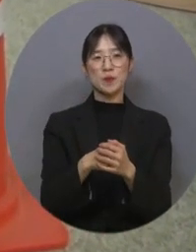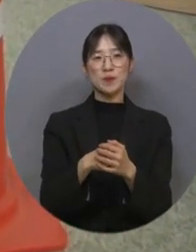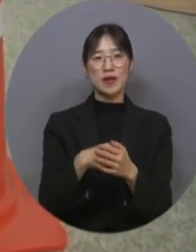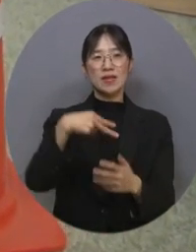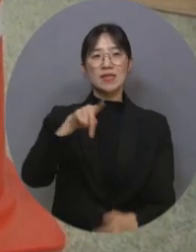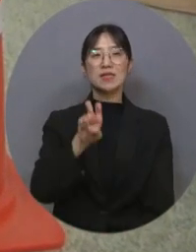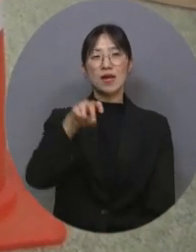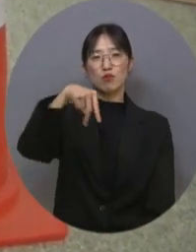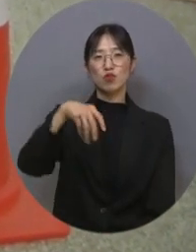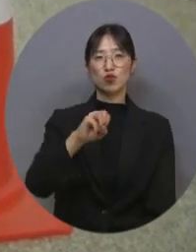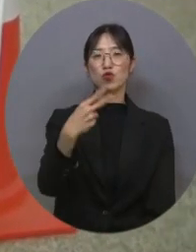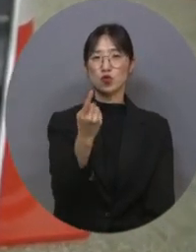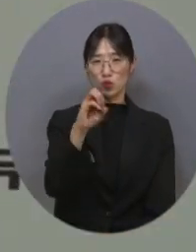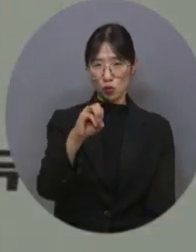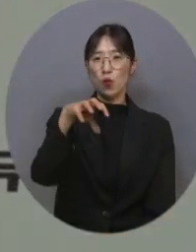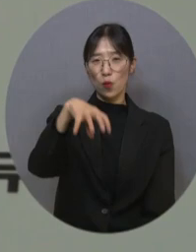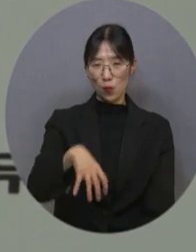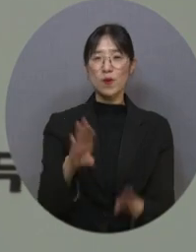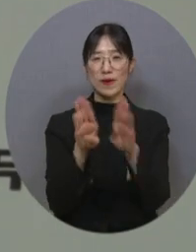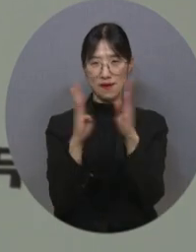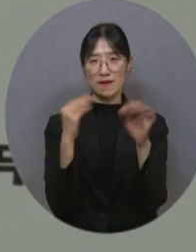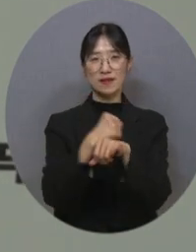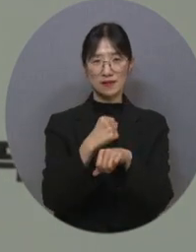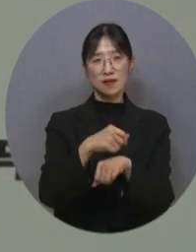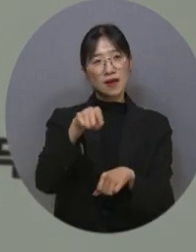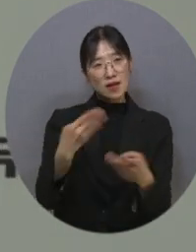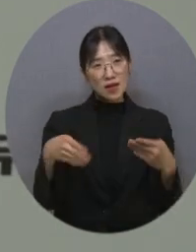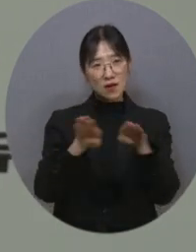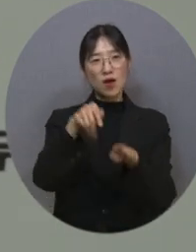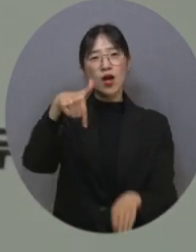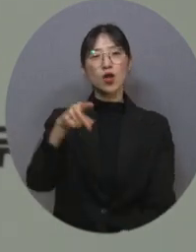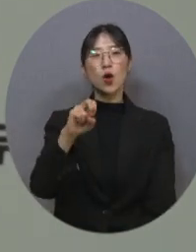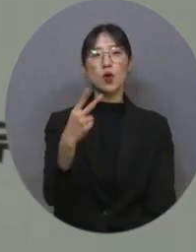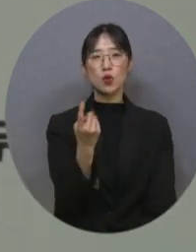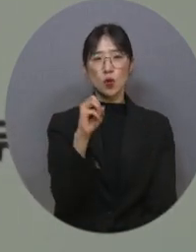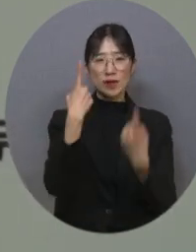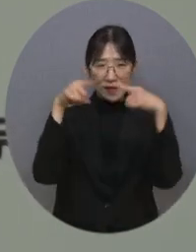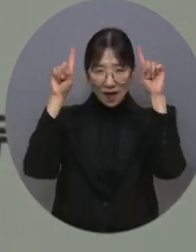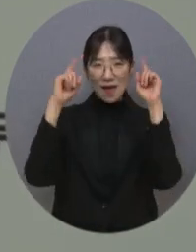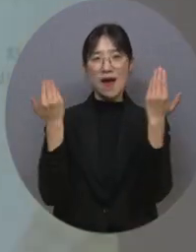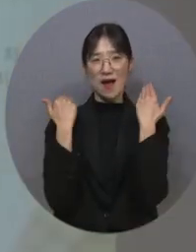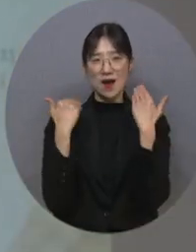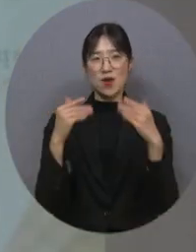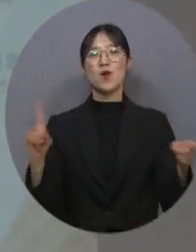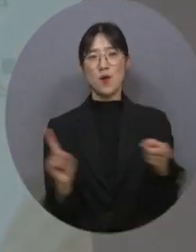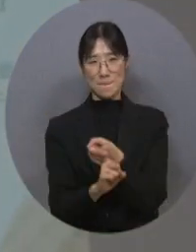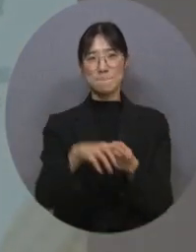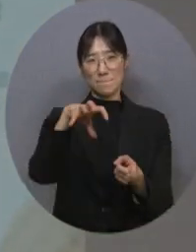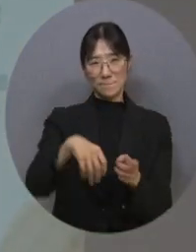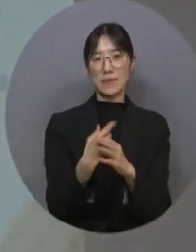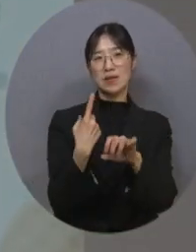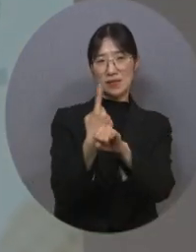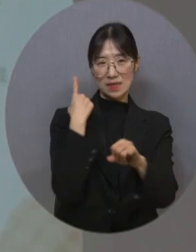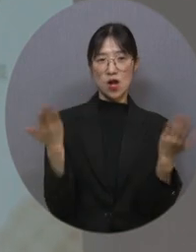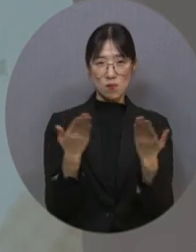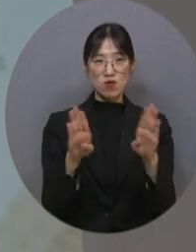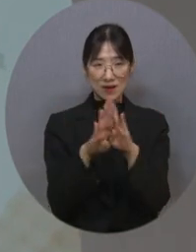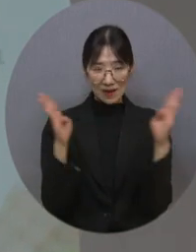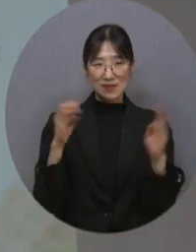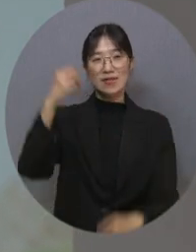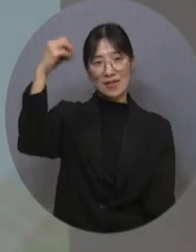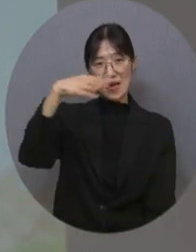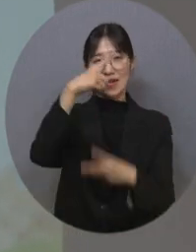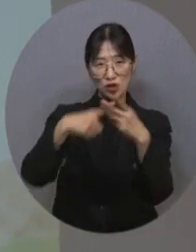복합커뮤니티센터에서 개관식을 진행했습니다. 이 기관은 경동대학교 산학협력기관으로 지난해 업무를 개시해